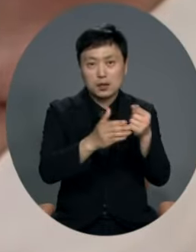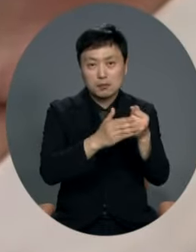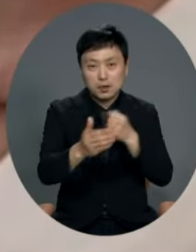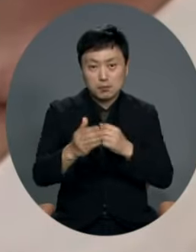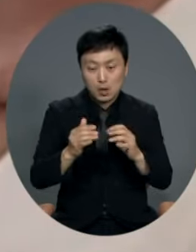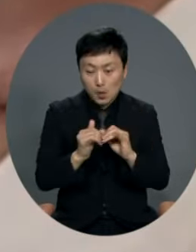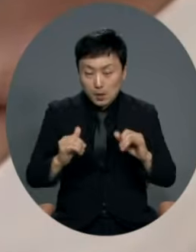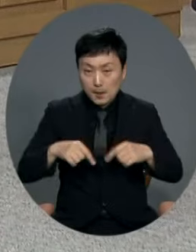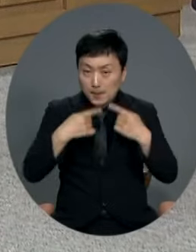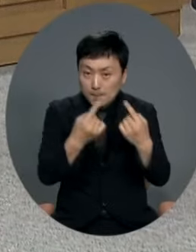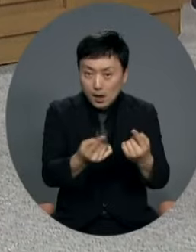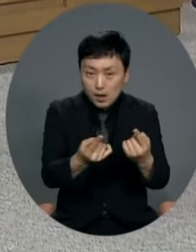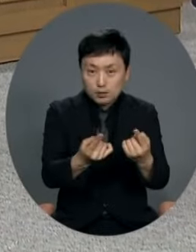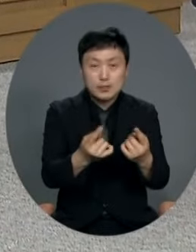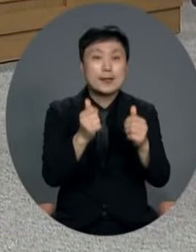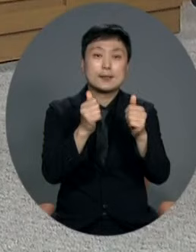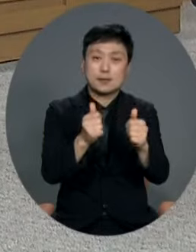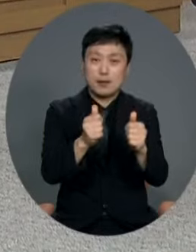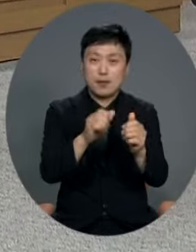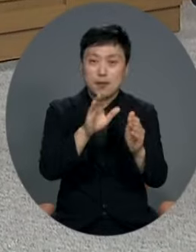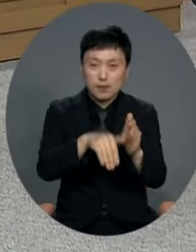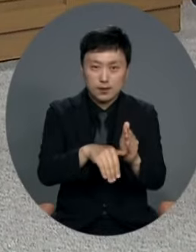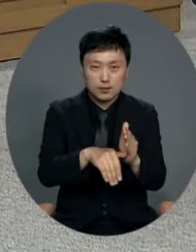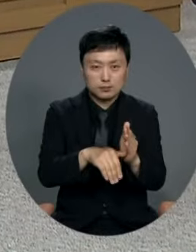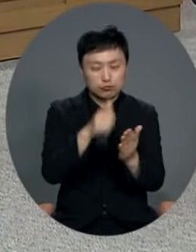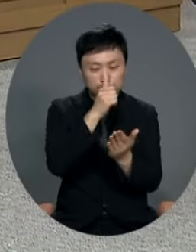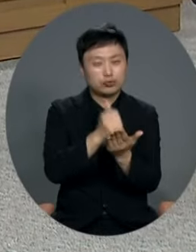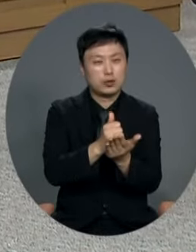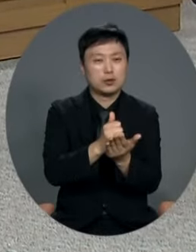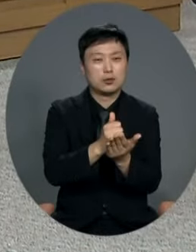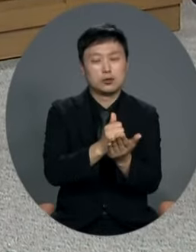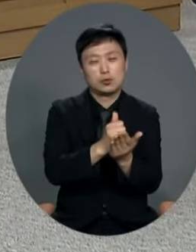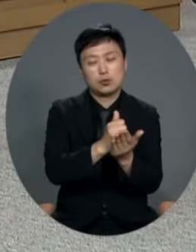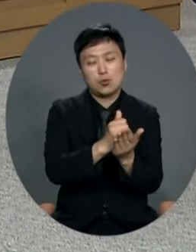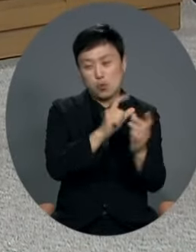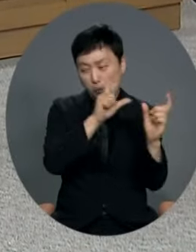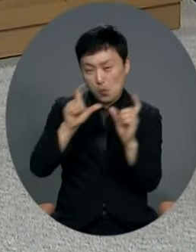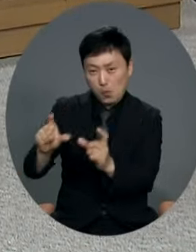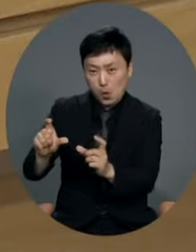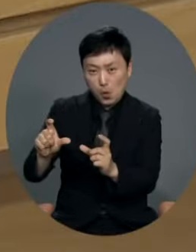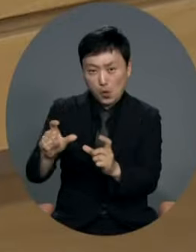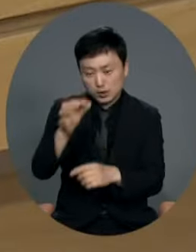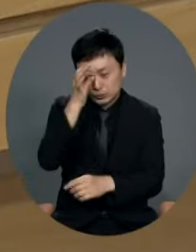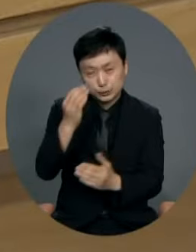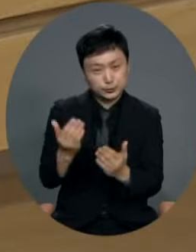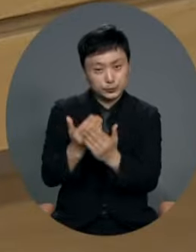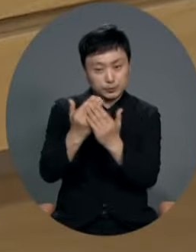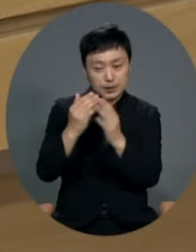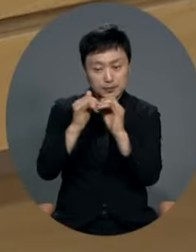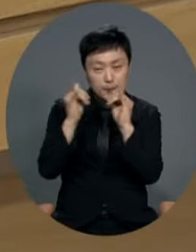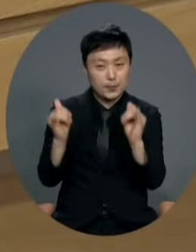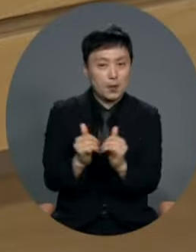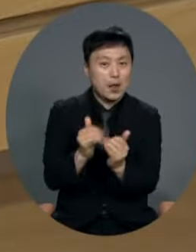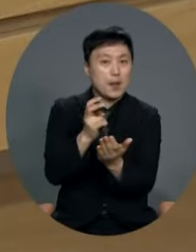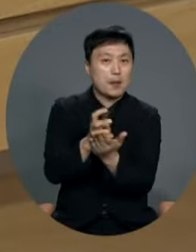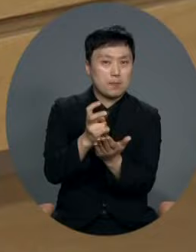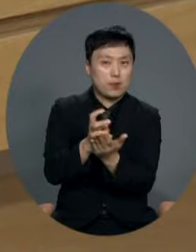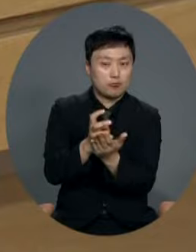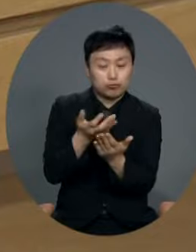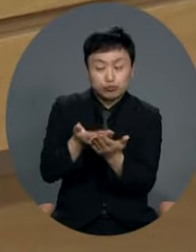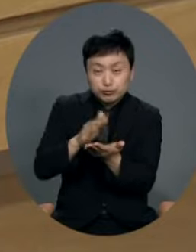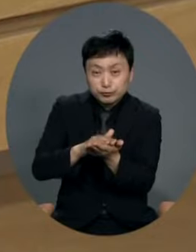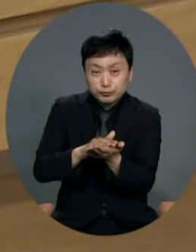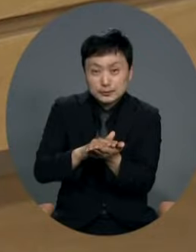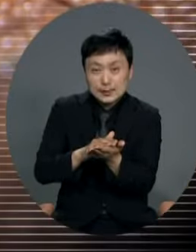배심원으로 참여한 첫 국민 참여 재판에서도 유죄로 판단했는데 기술 발달과 사회 통념 변화에 따른 법 규정이 정비될